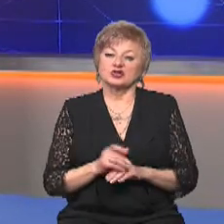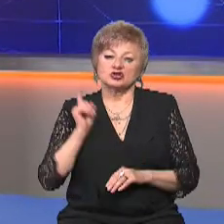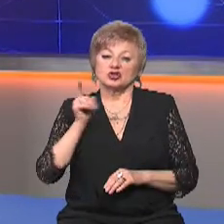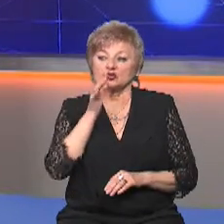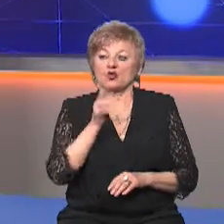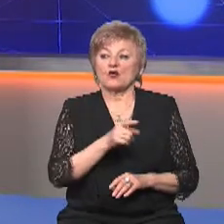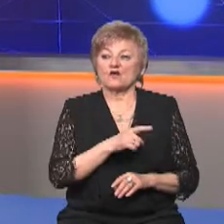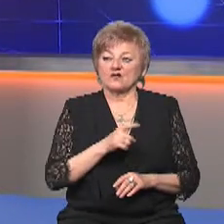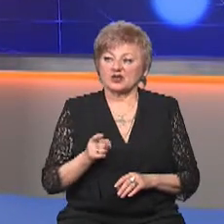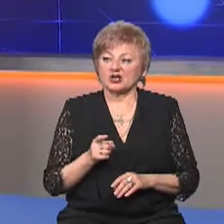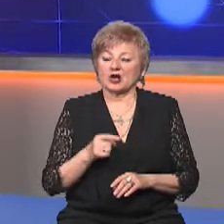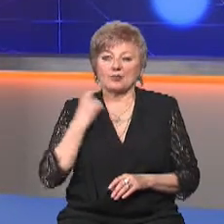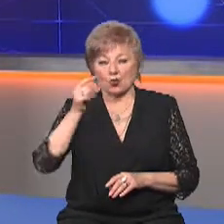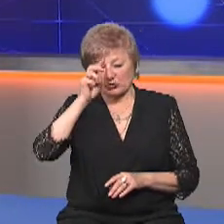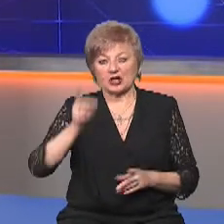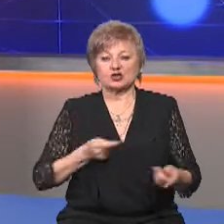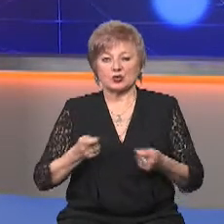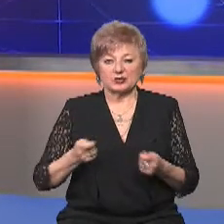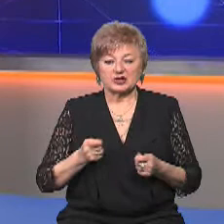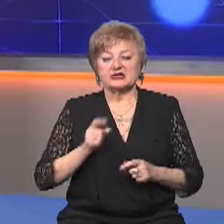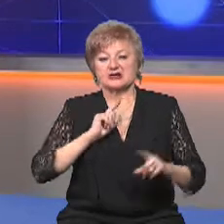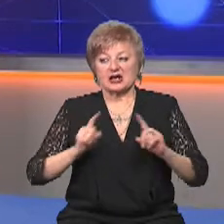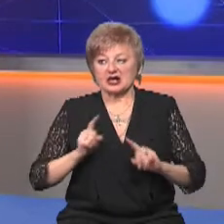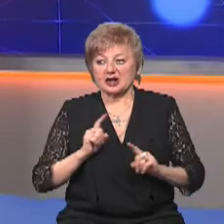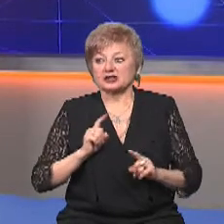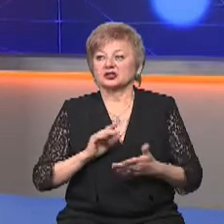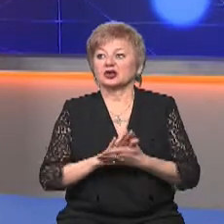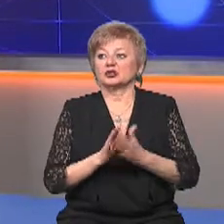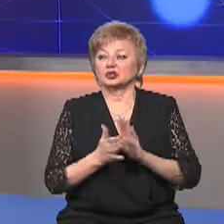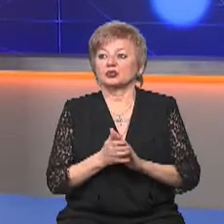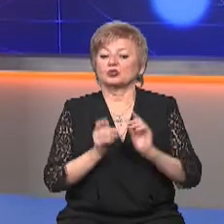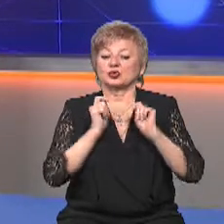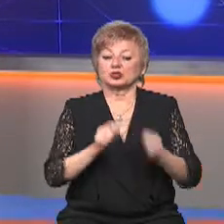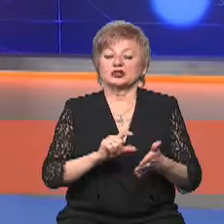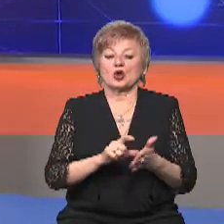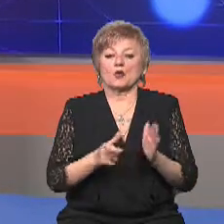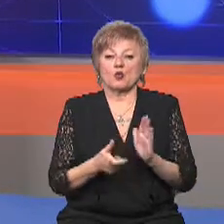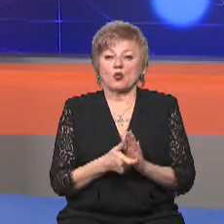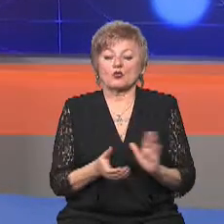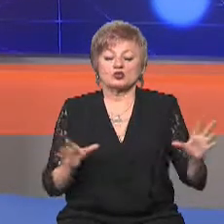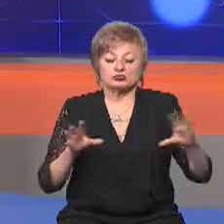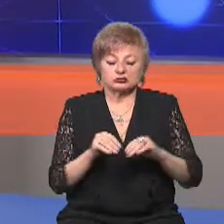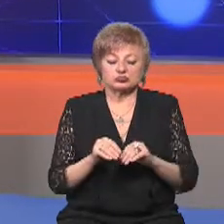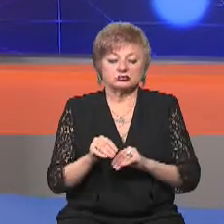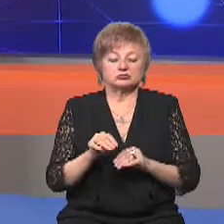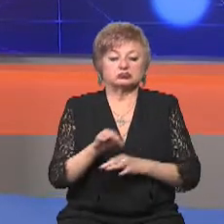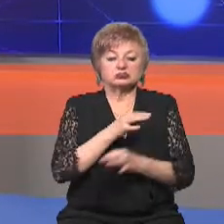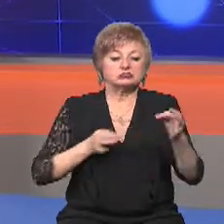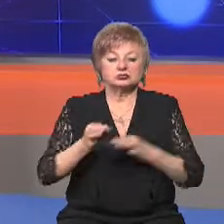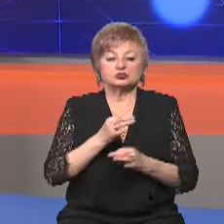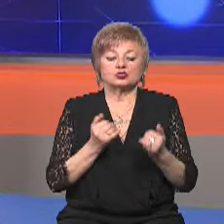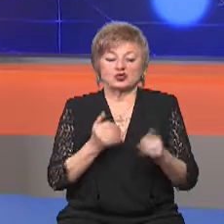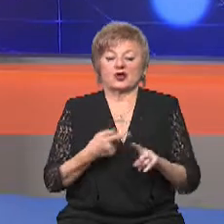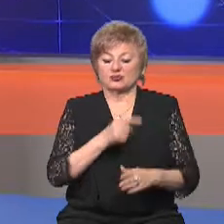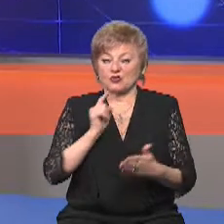час облдержадміністрація, облрада навіть відмовились там надати приміщення, щоб провести круглий стіл, присвячений цьому